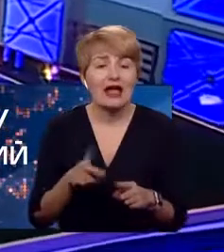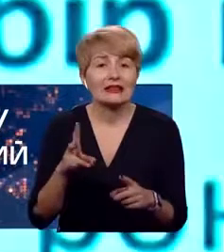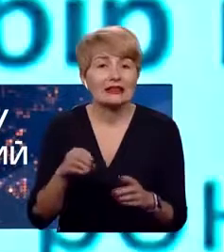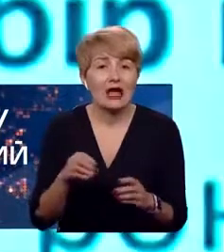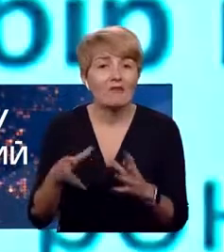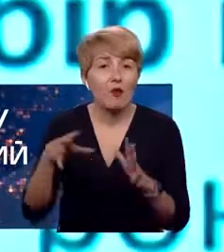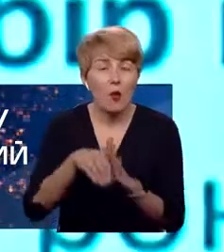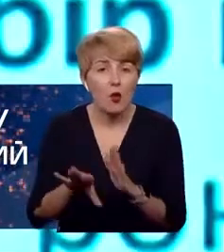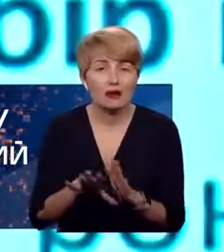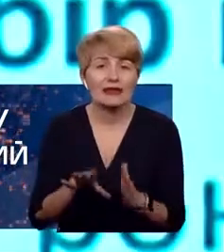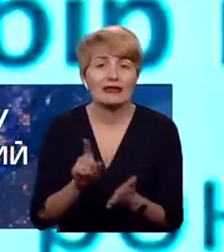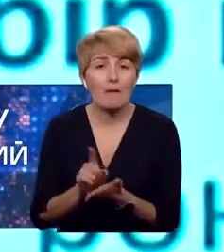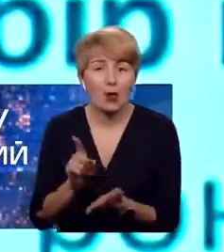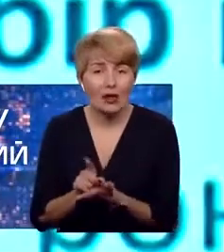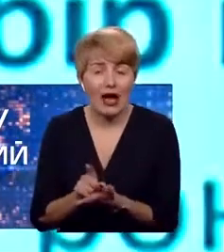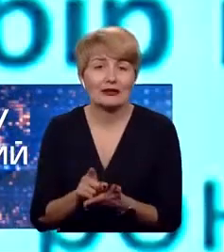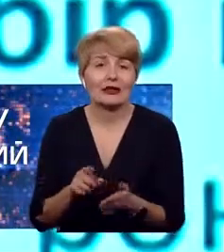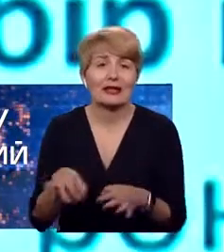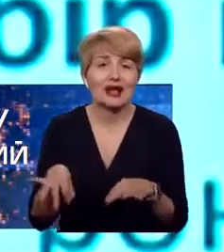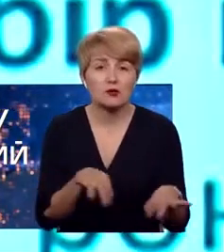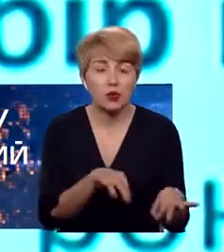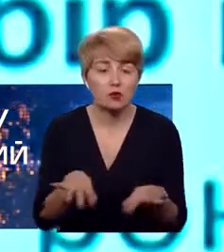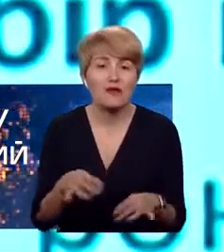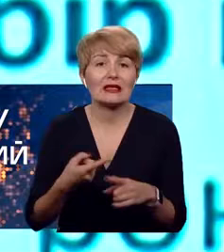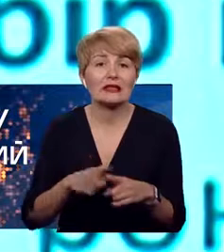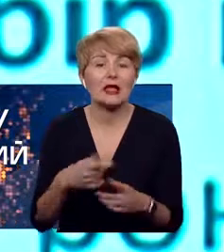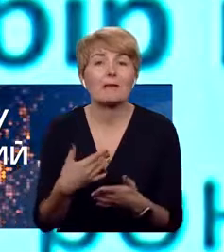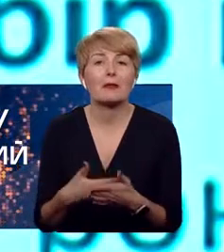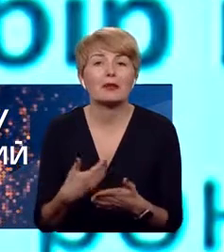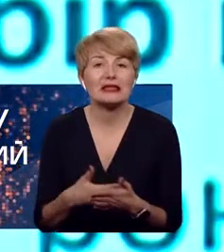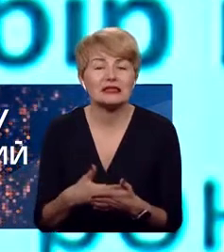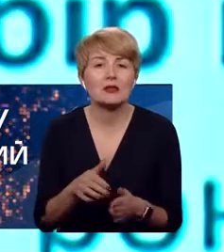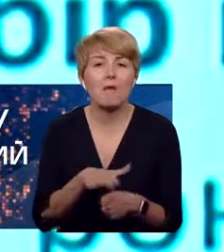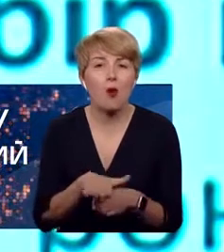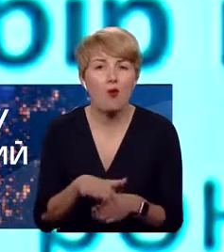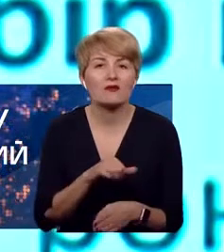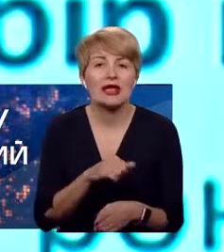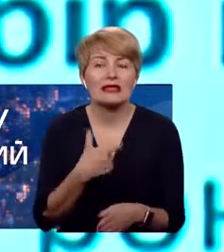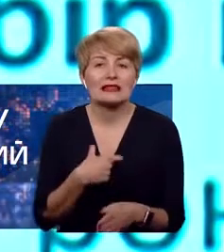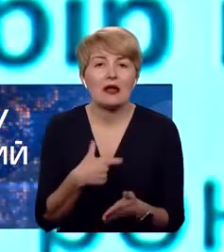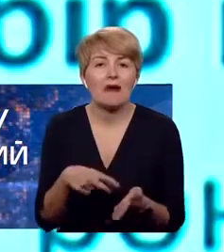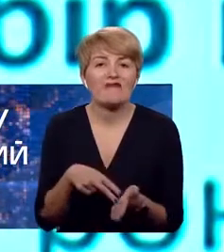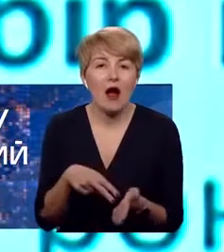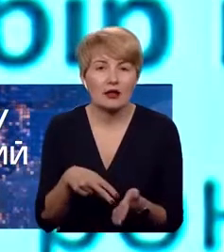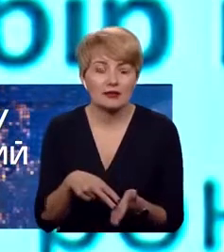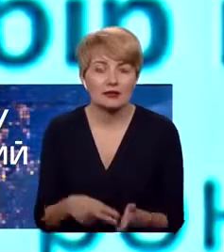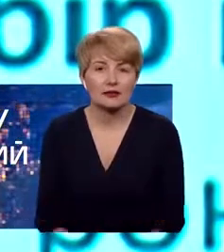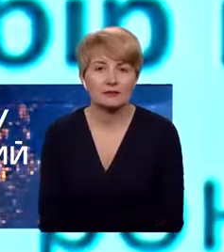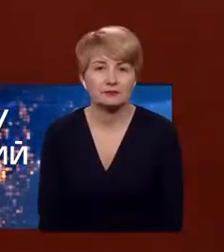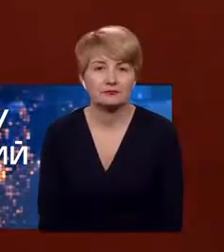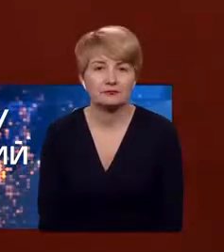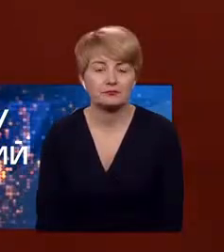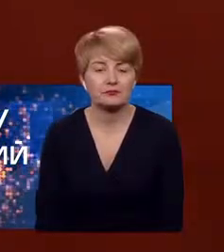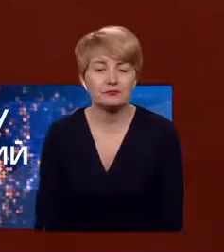транспортування, податки і всі інші речі. Це приблизна, реальна, повна собівартість, хто б вам ще інше наказав. І знову ж таки,